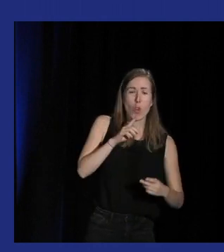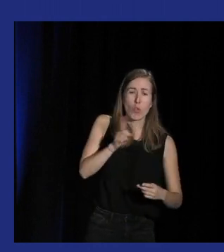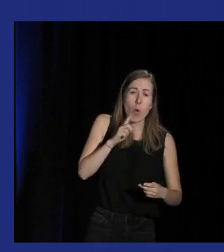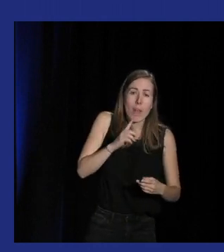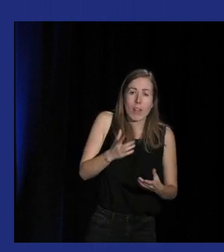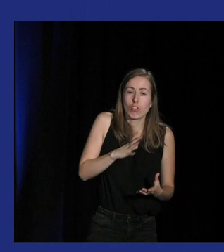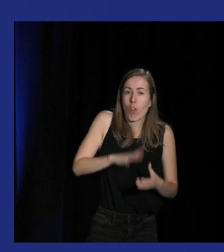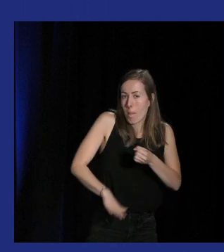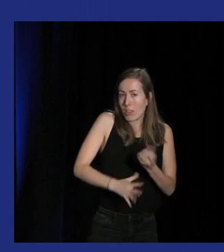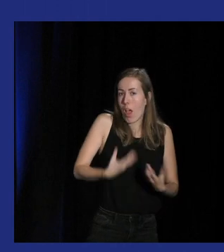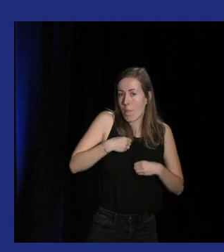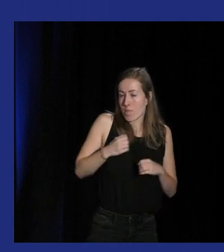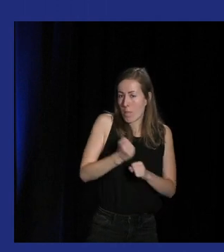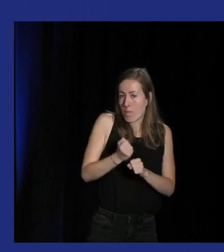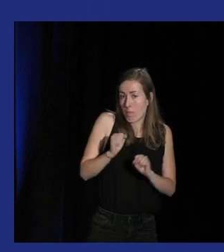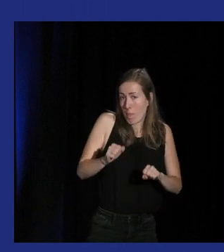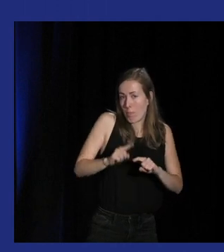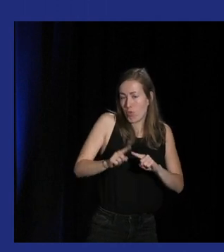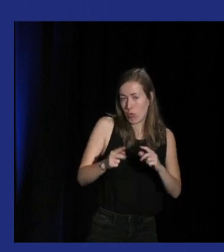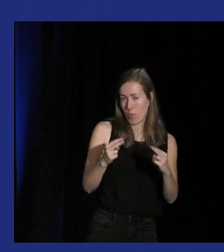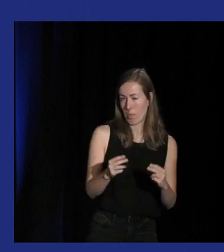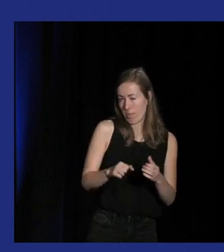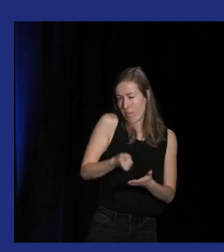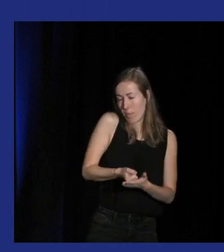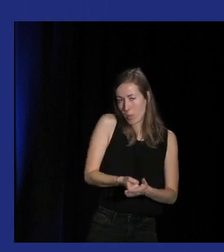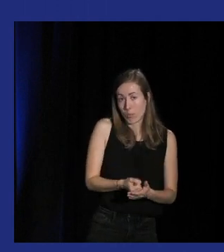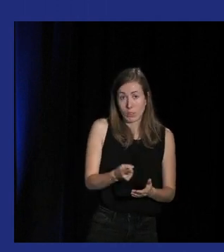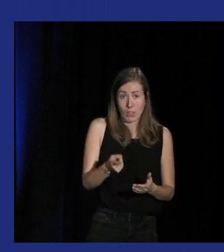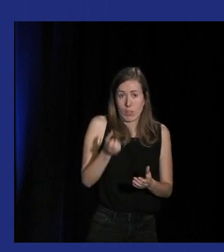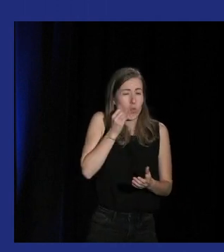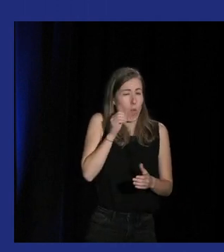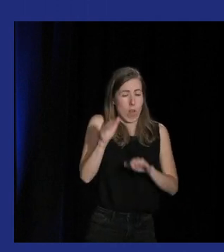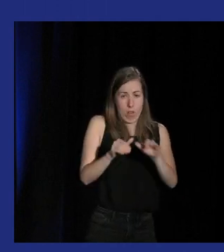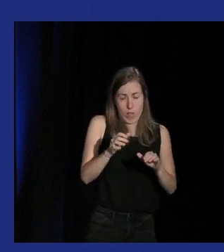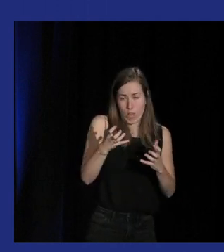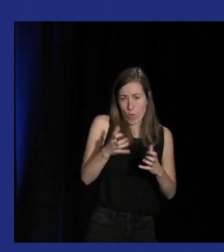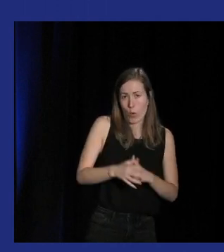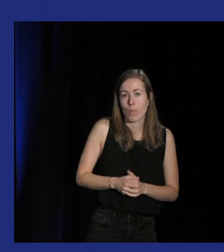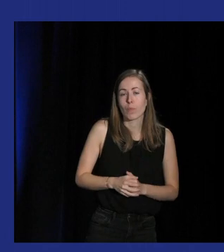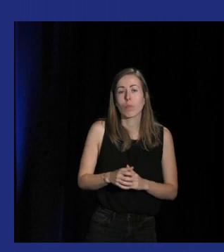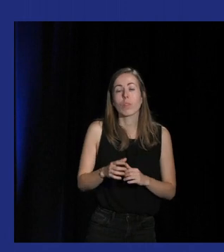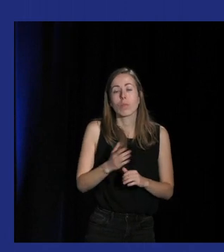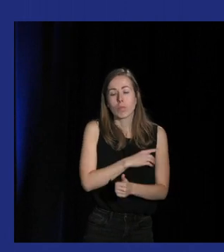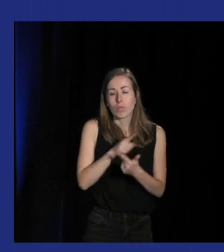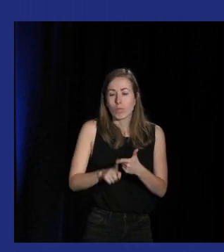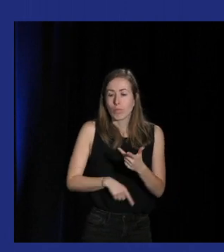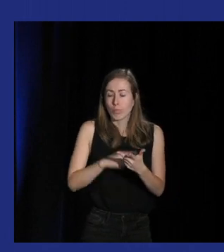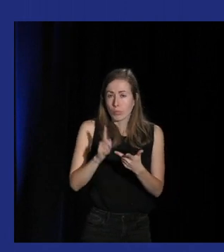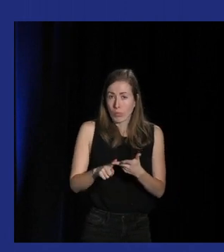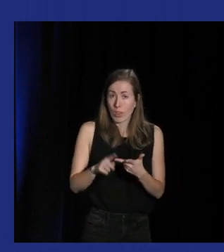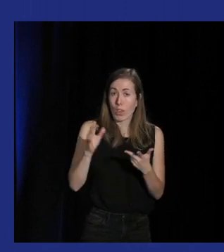profil c'est très demandé dans l'industrie vous allez avoir dans les dans le dans le qway donc quality donc